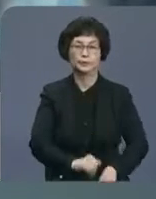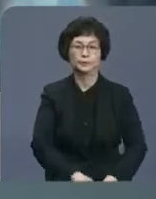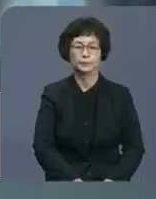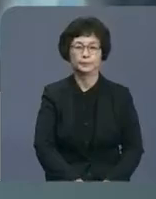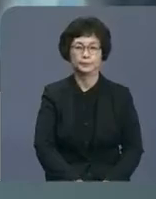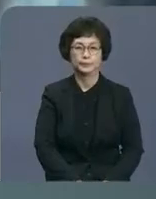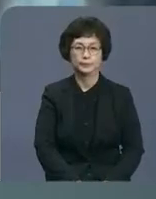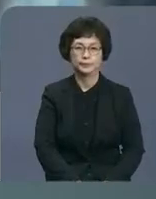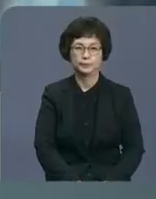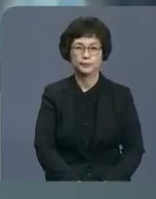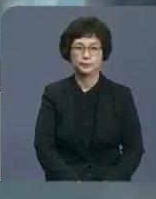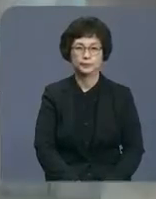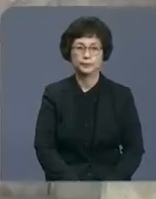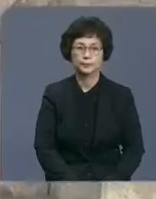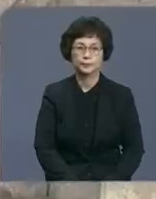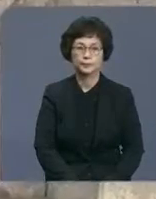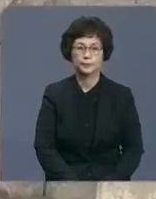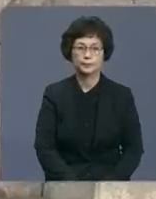보도입니다